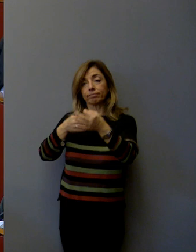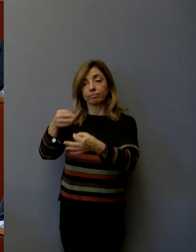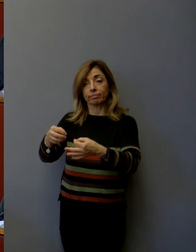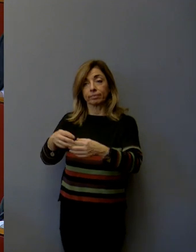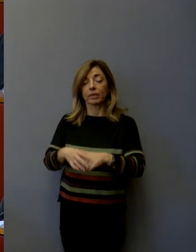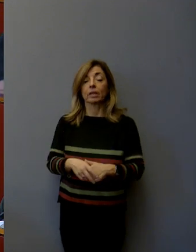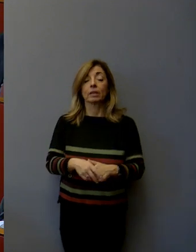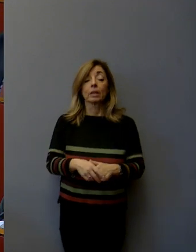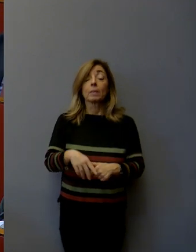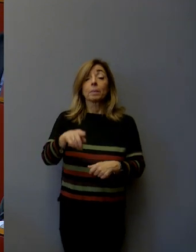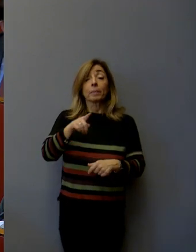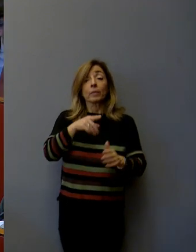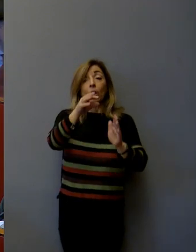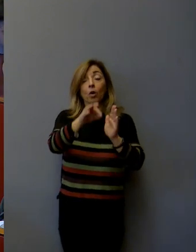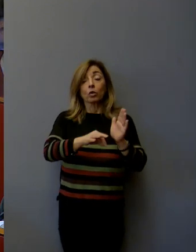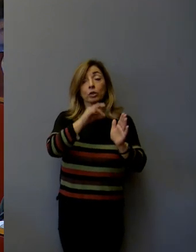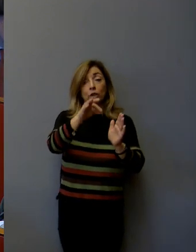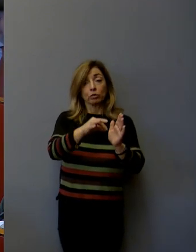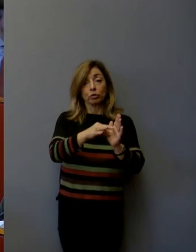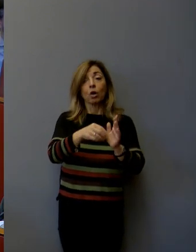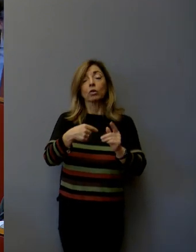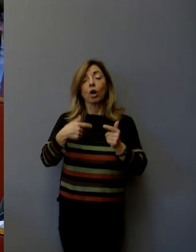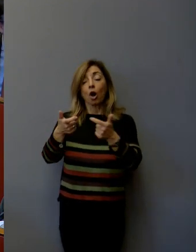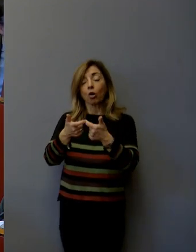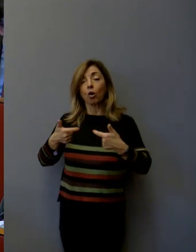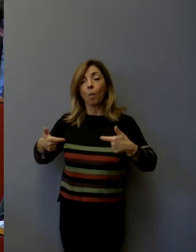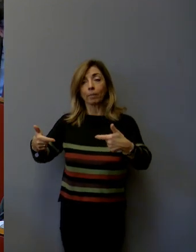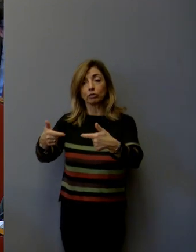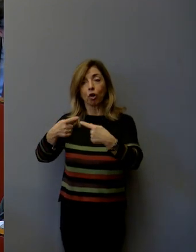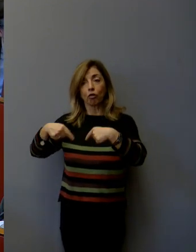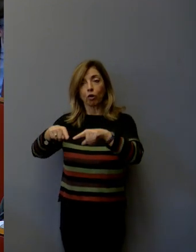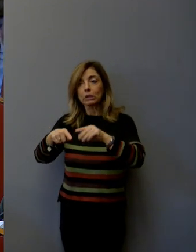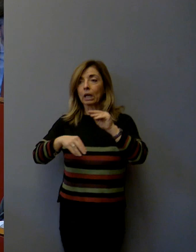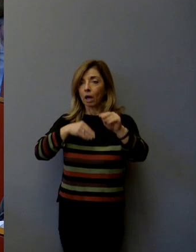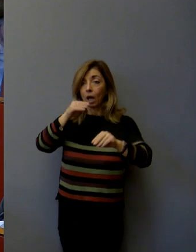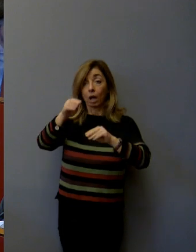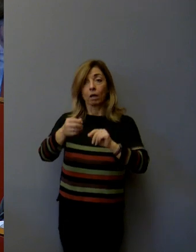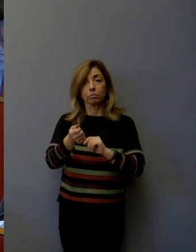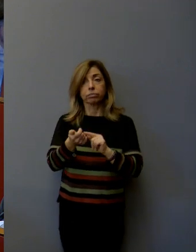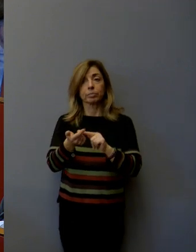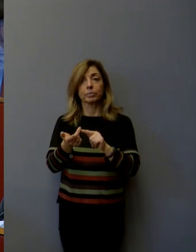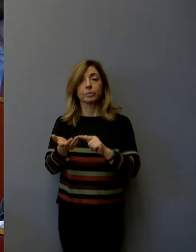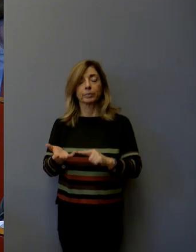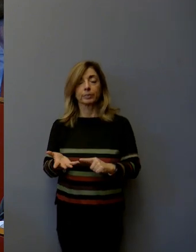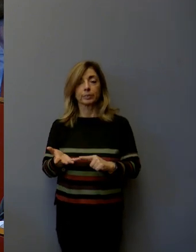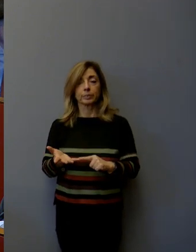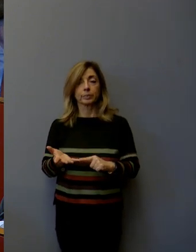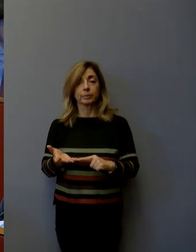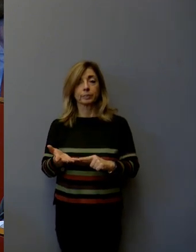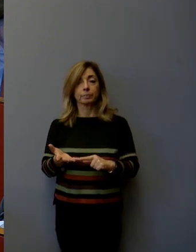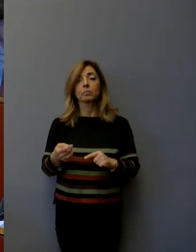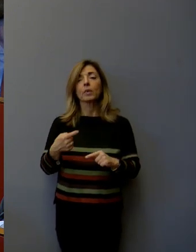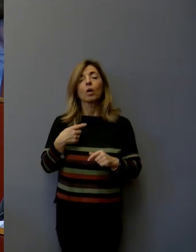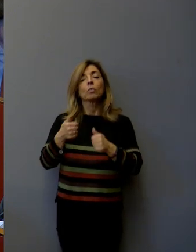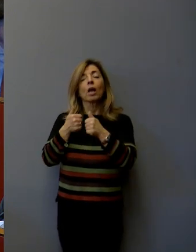i consigliari nei miei ordini del giorno ne ho chiesto un po' Sulla base dell'esempio del consigliere grillo